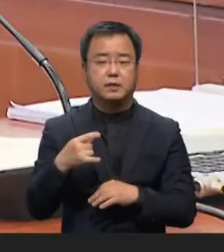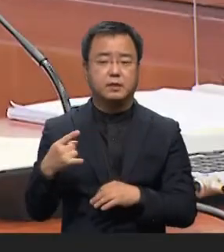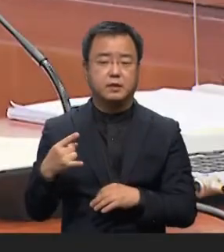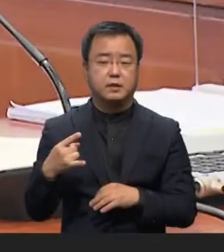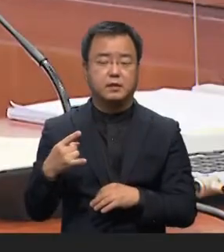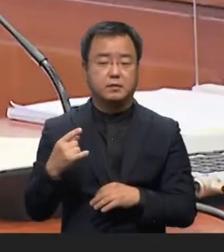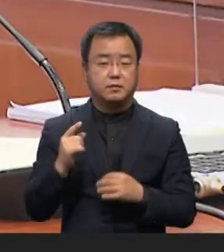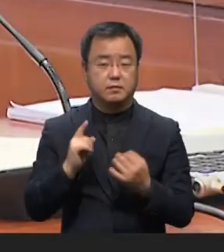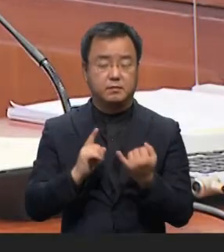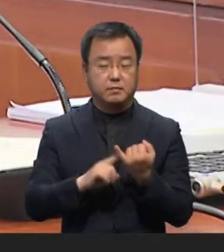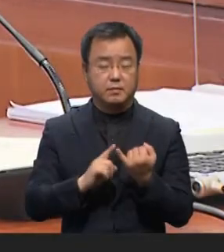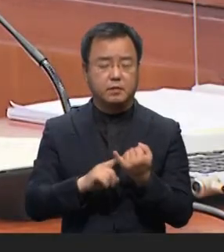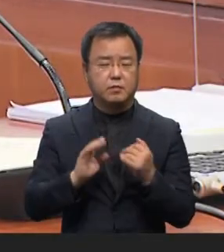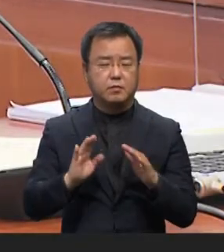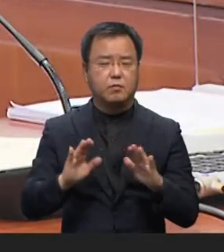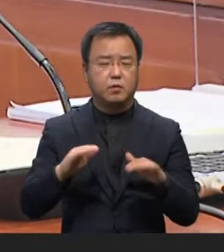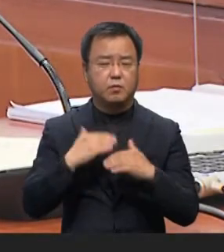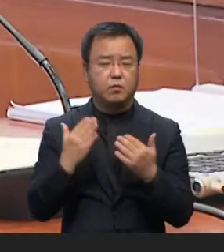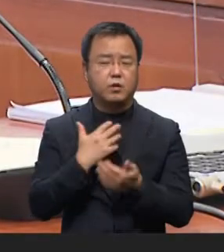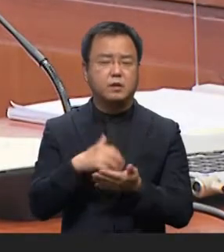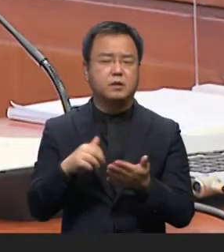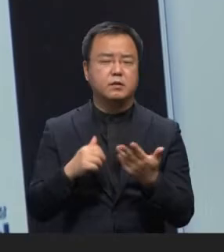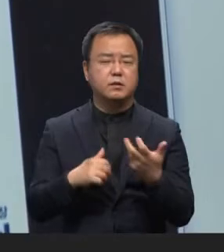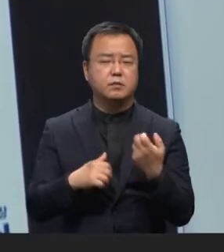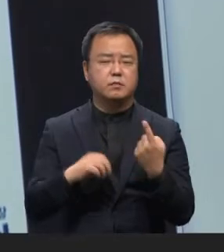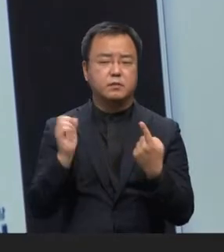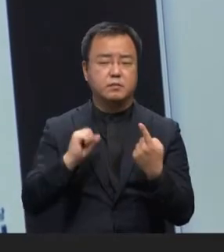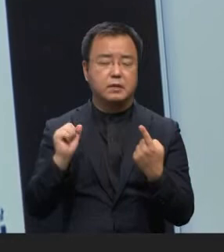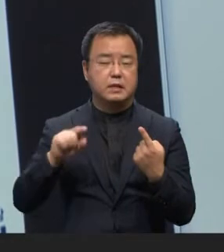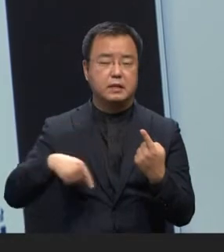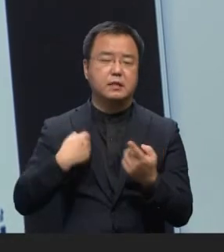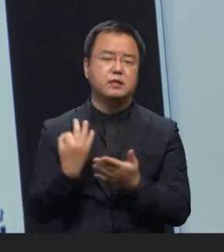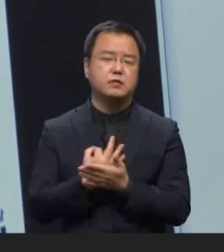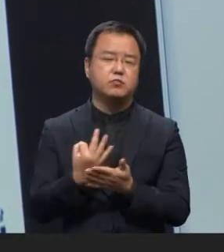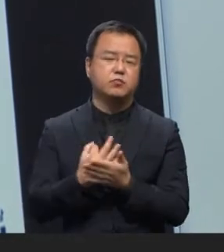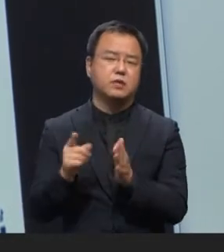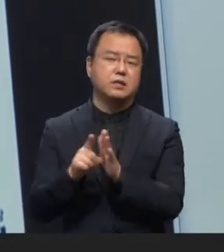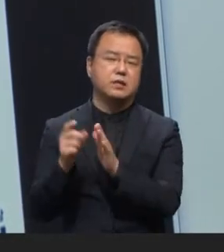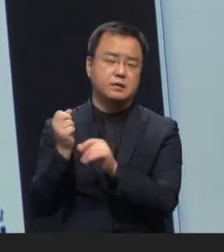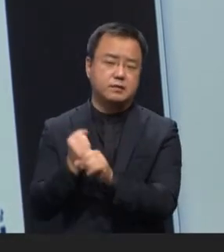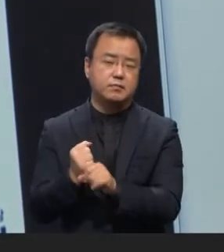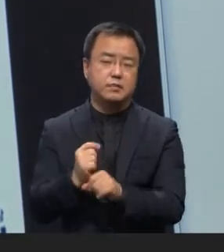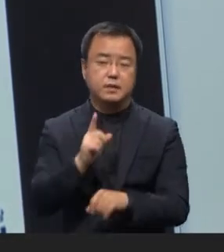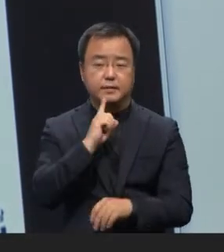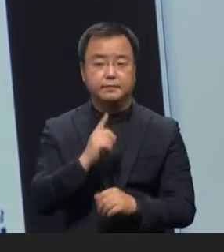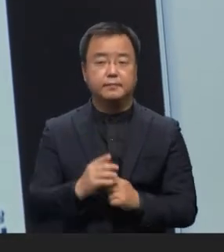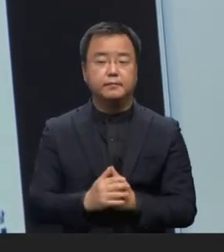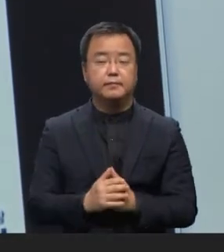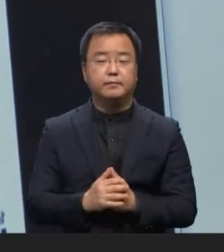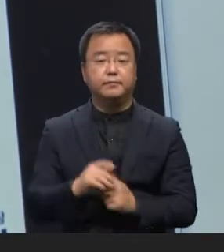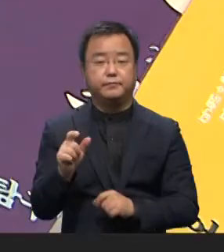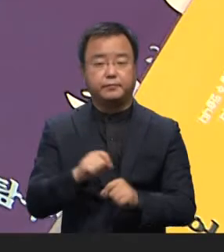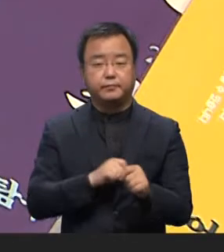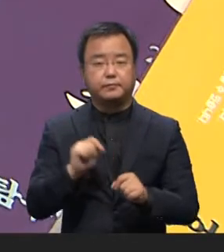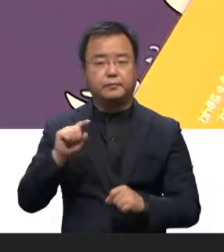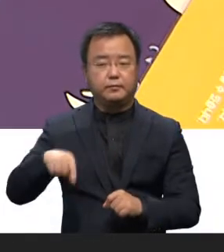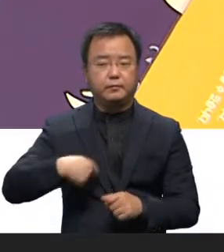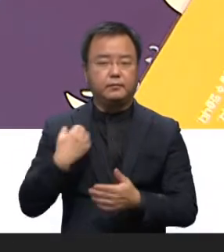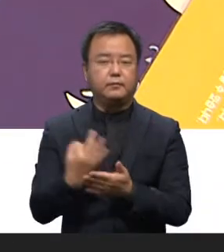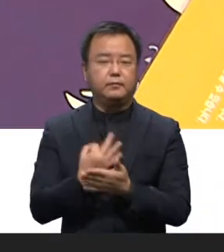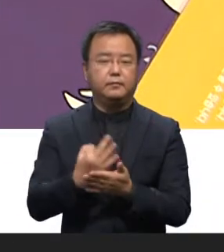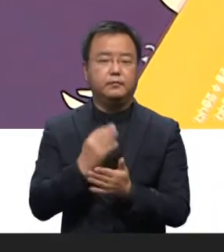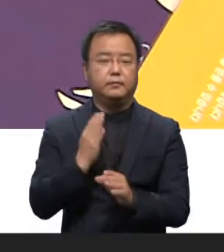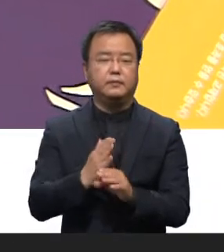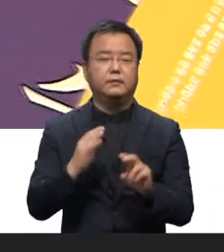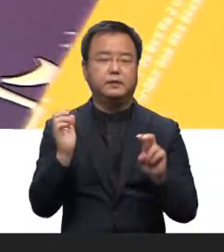ebs 가 총 예산의 71% 를 자체 수입에 의존하고 있는 현실을 지적했습니다 특히 자체 수입의 20%